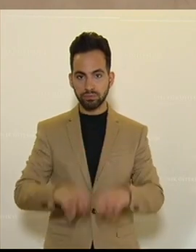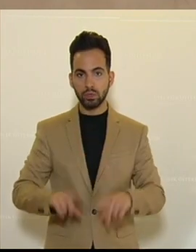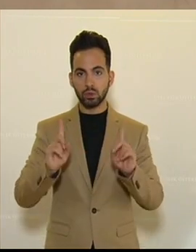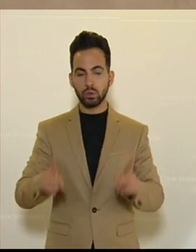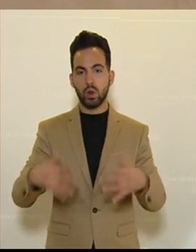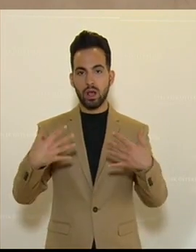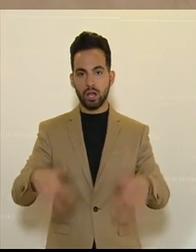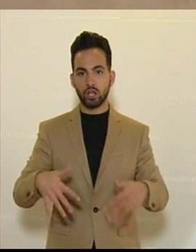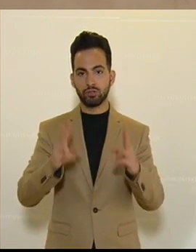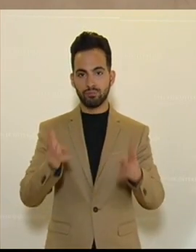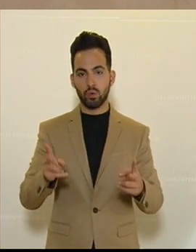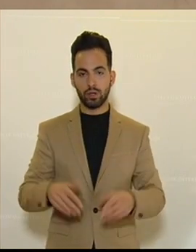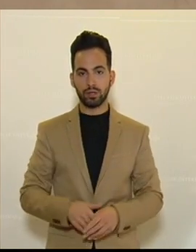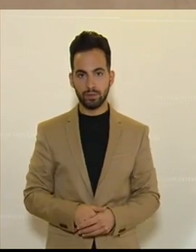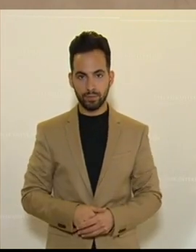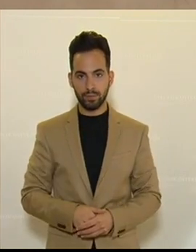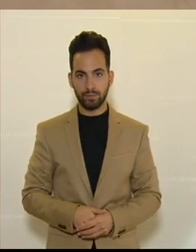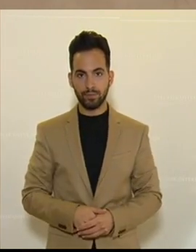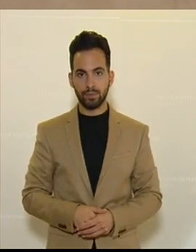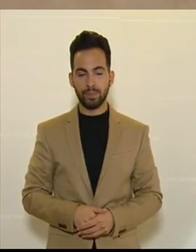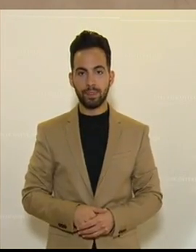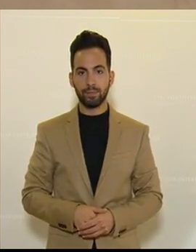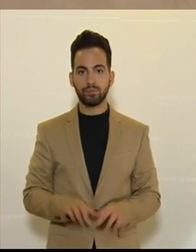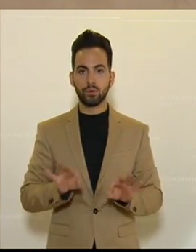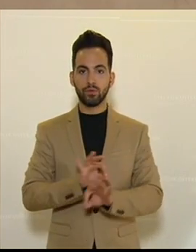zu ermöglichen. Im